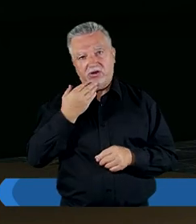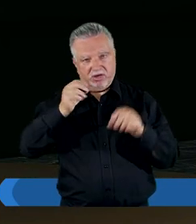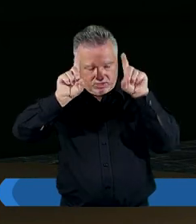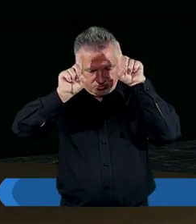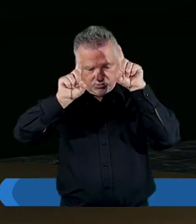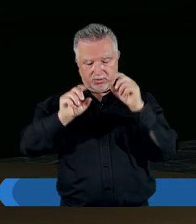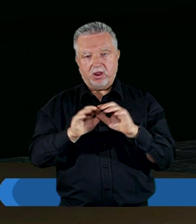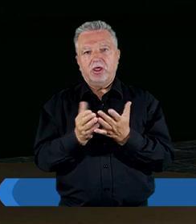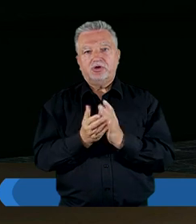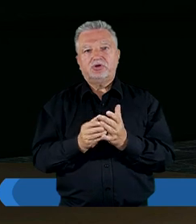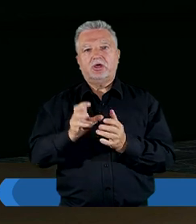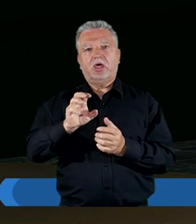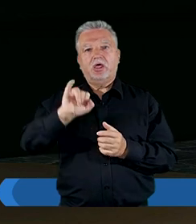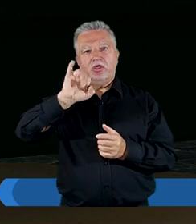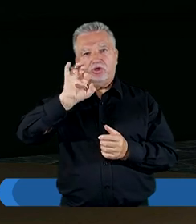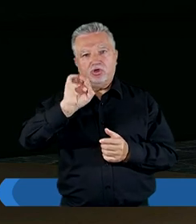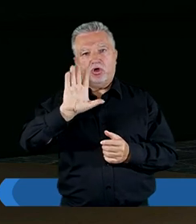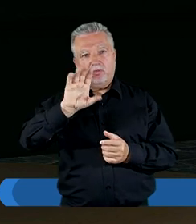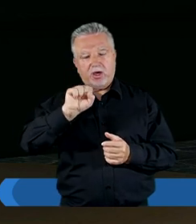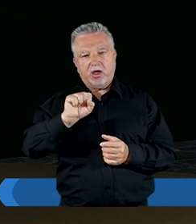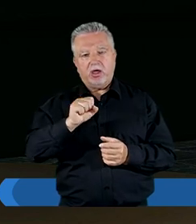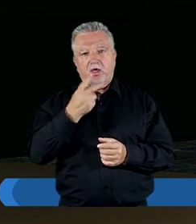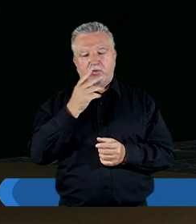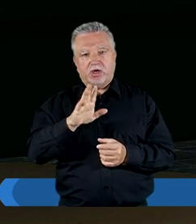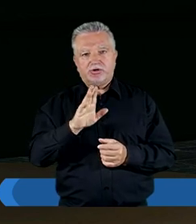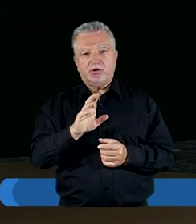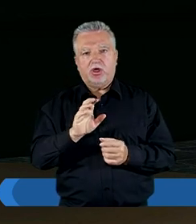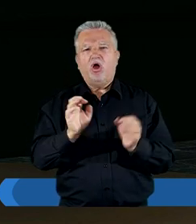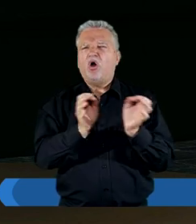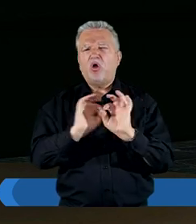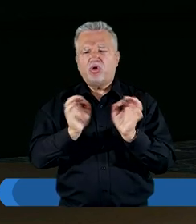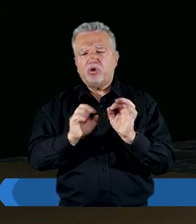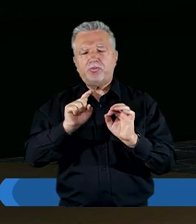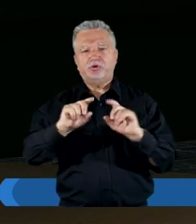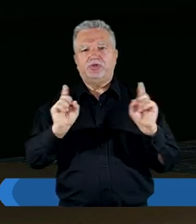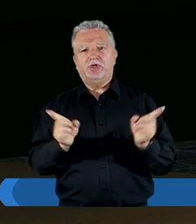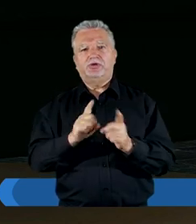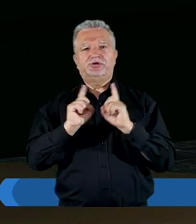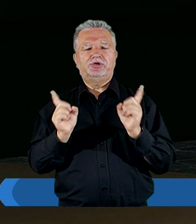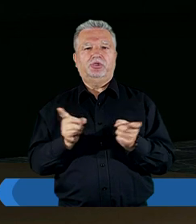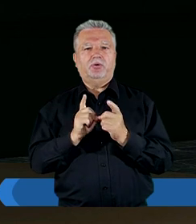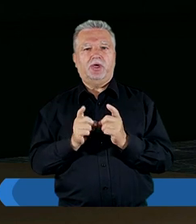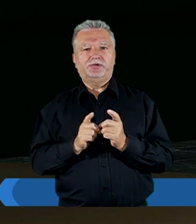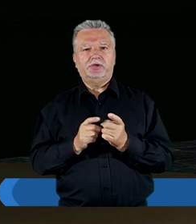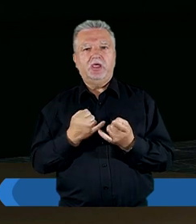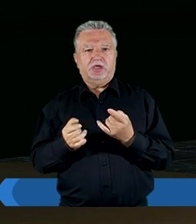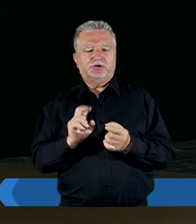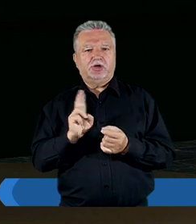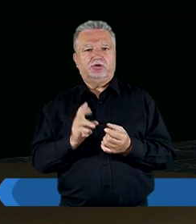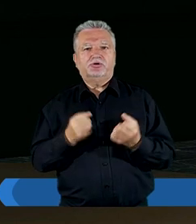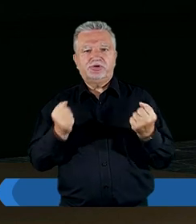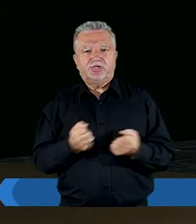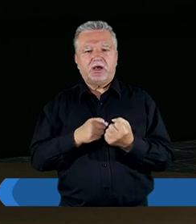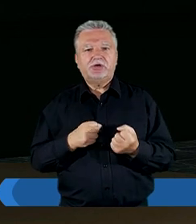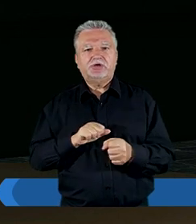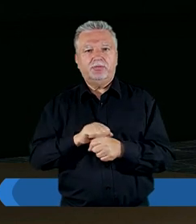A Księga Hioba pokazuje jakby tragizm tej sytuacji, że nawet jak człowiek bardzo się stara być